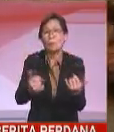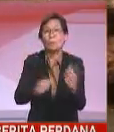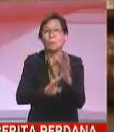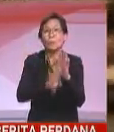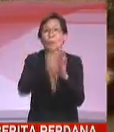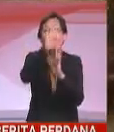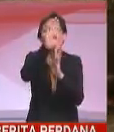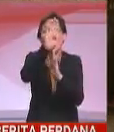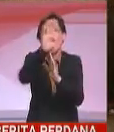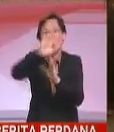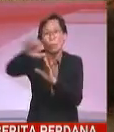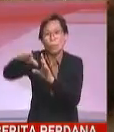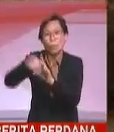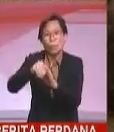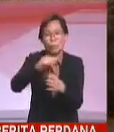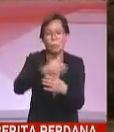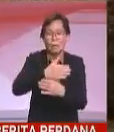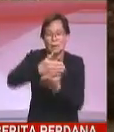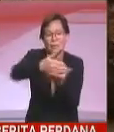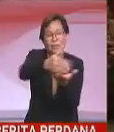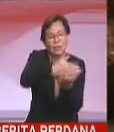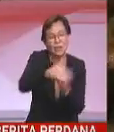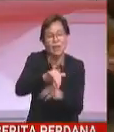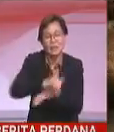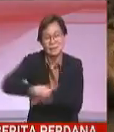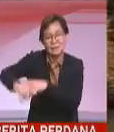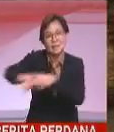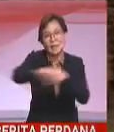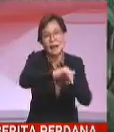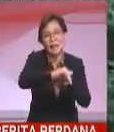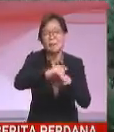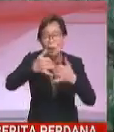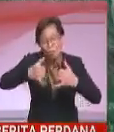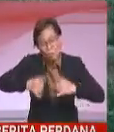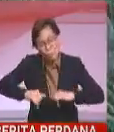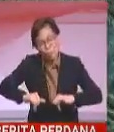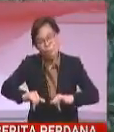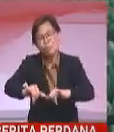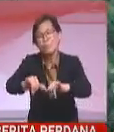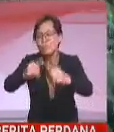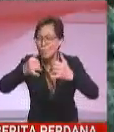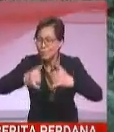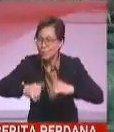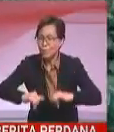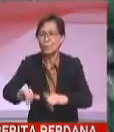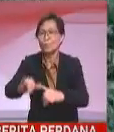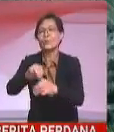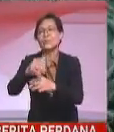pertumbuhan inklusif, agihan setara selain memastikan kelestarian industri sawit.